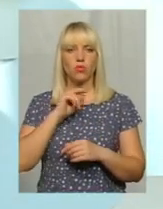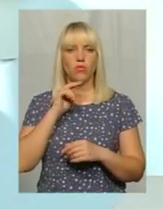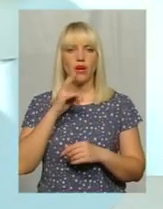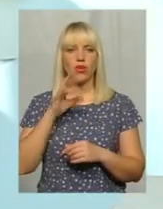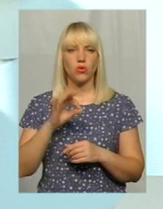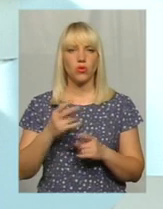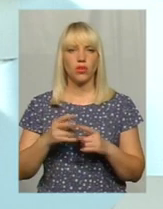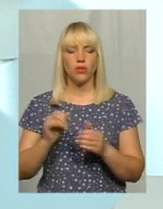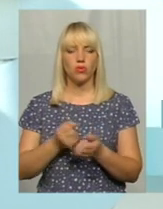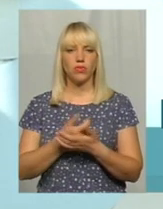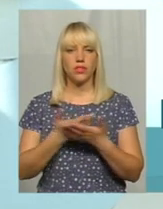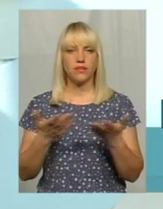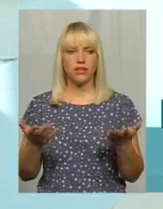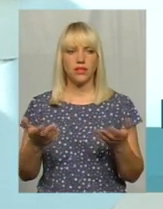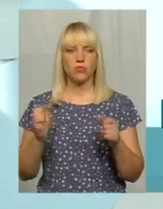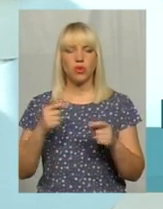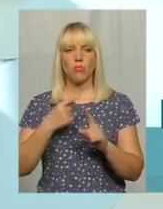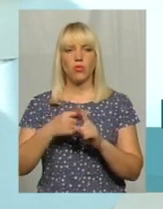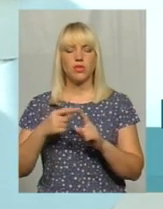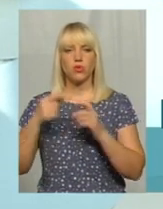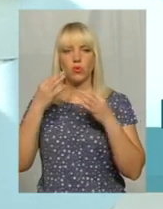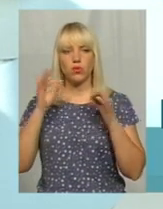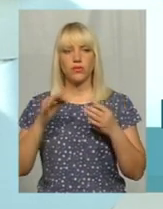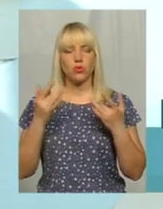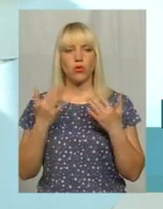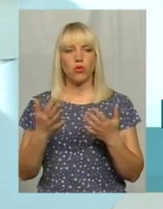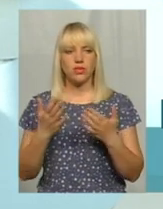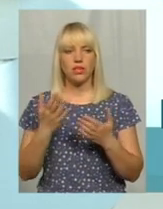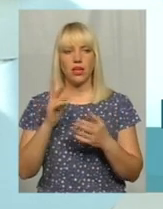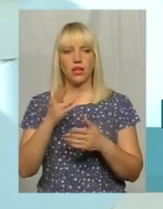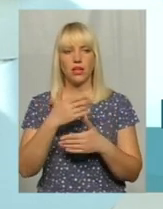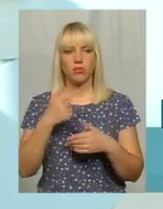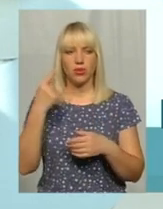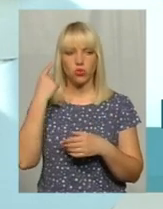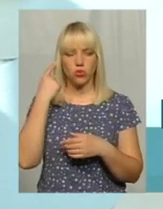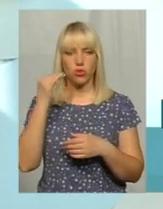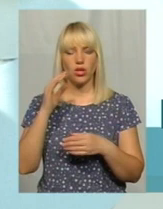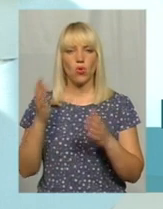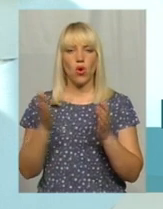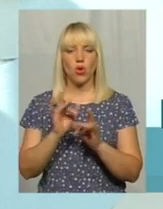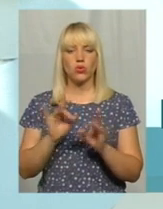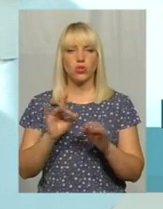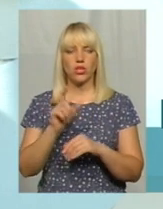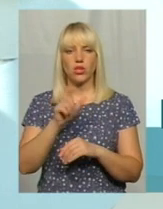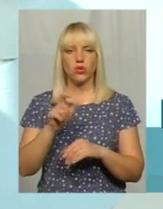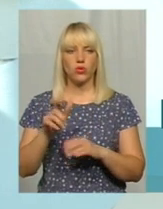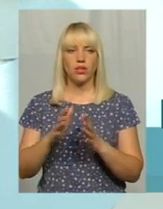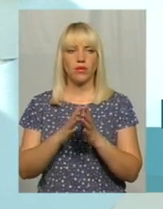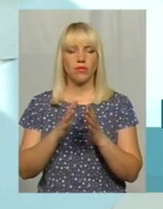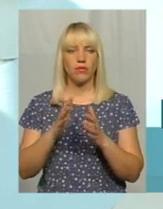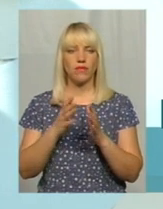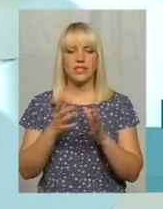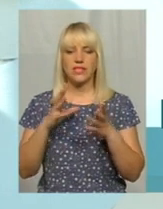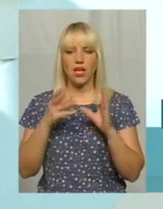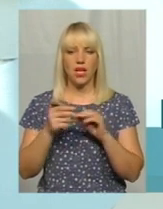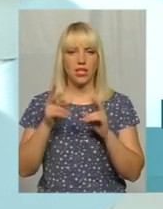й у висвітленні, можливо, і позитивного досвіду, оскільки, як ми чули навіть у сюжеті, більшість мешканців міста взагалі не